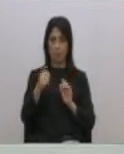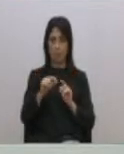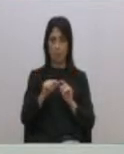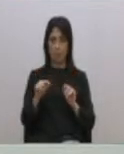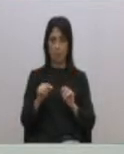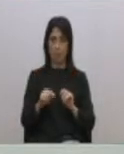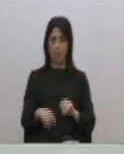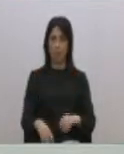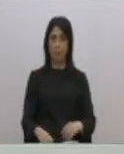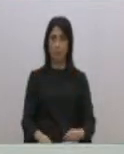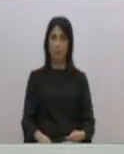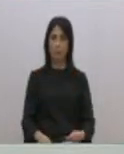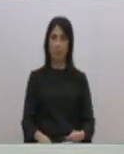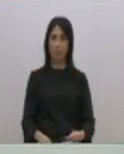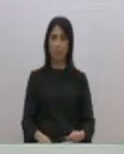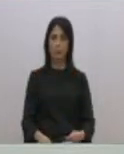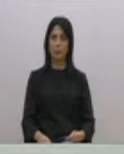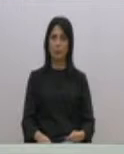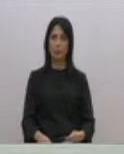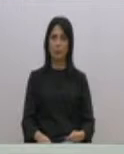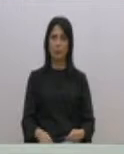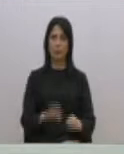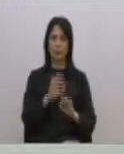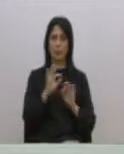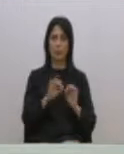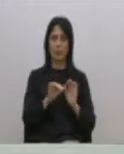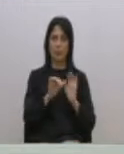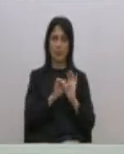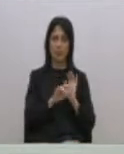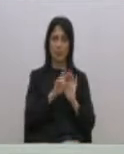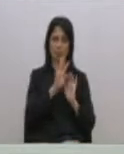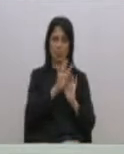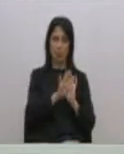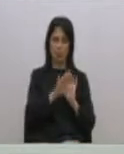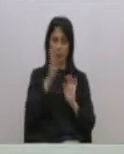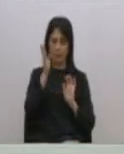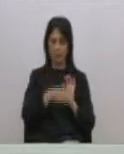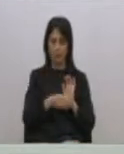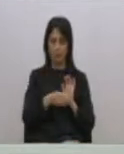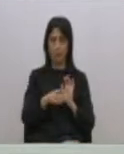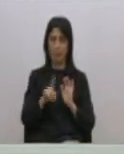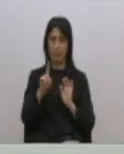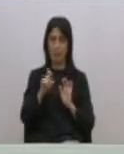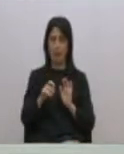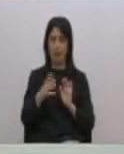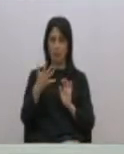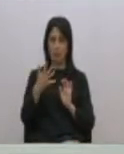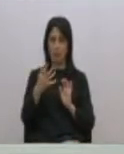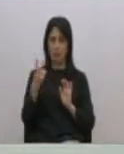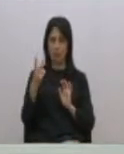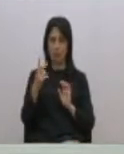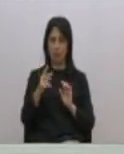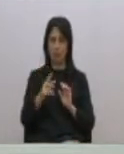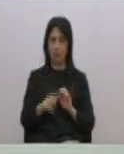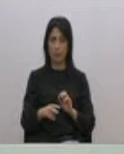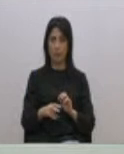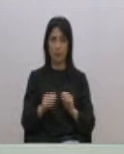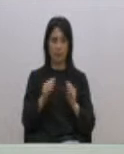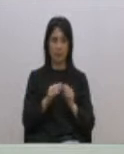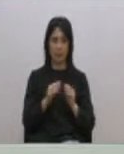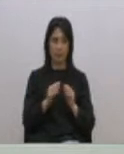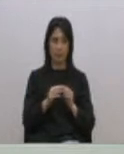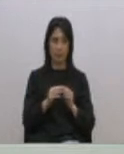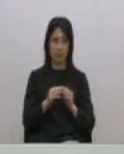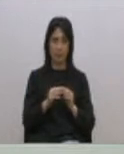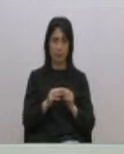Arari sulileba. Kitkhobi arari proektis 64 punkti reglamentis 152 mukhle. Arari